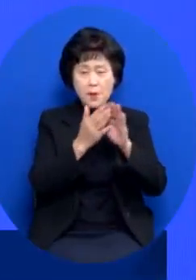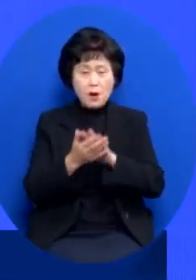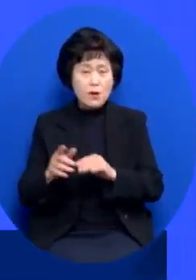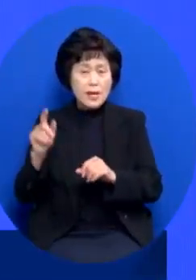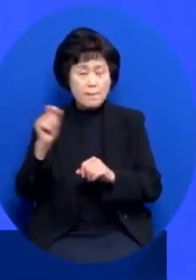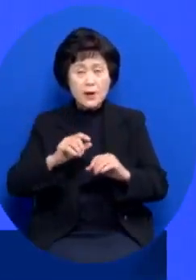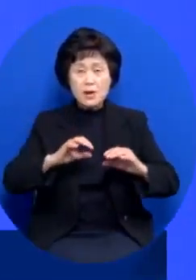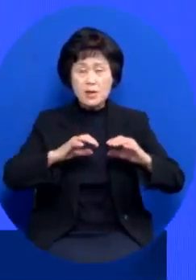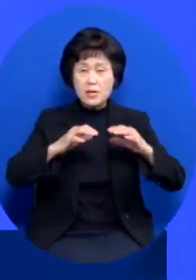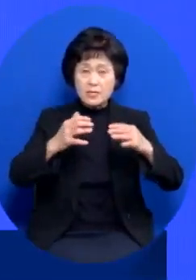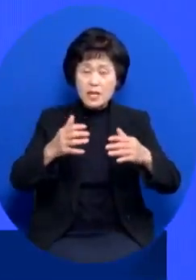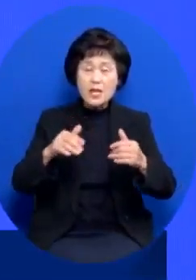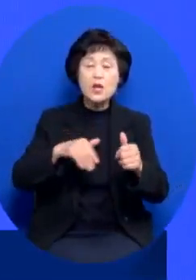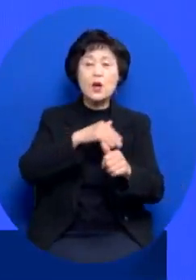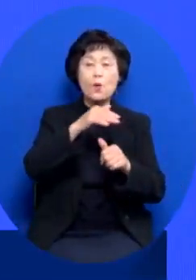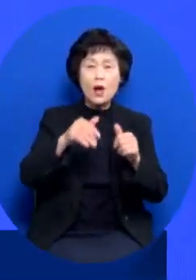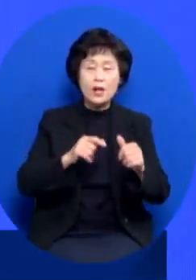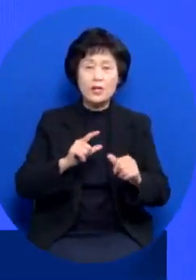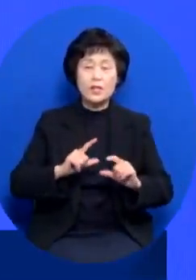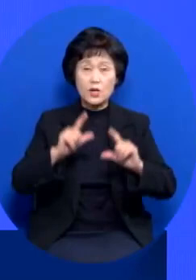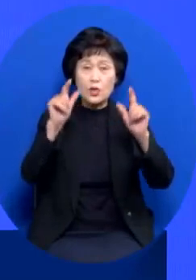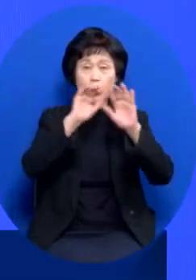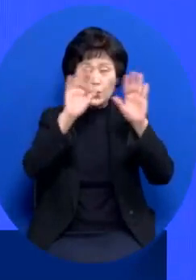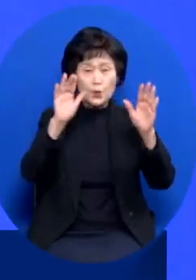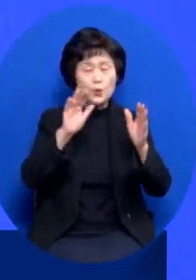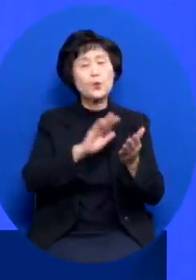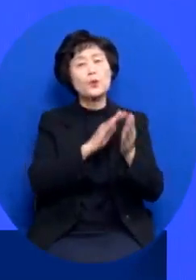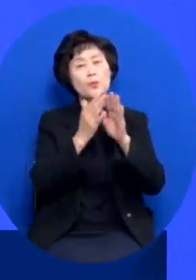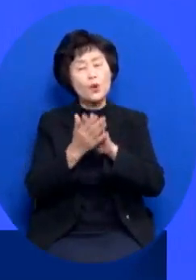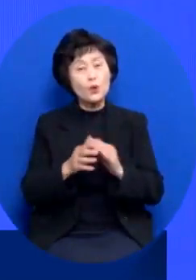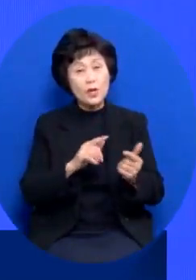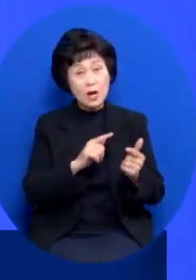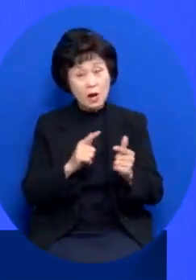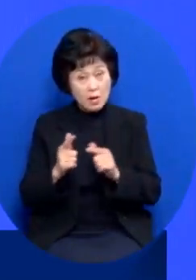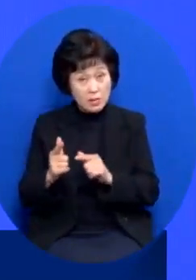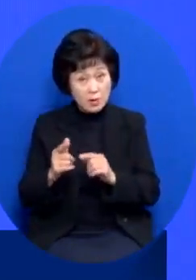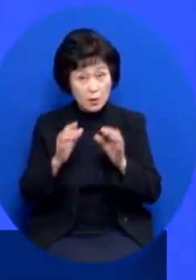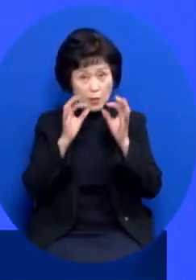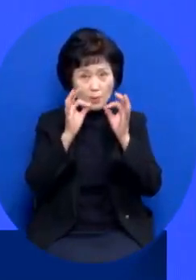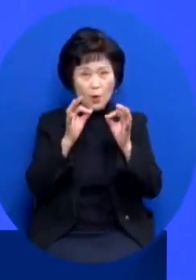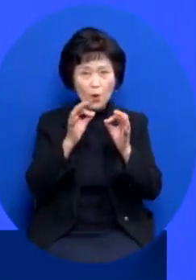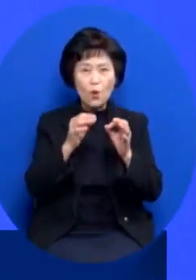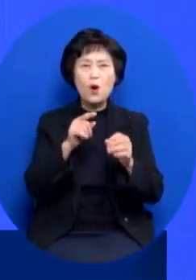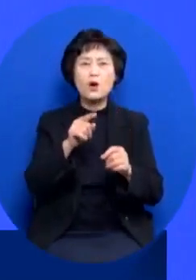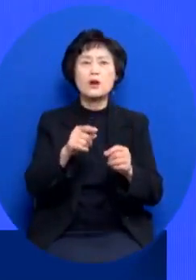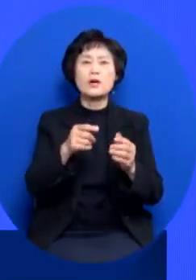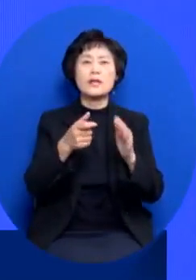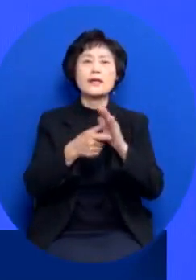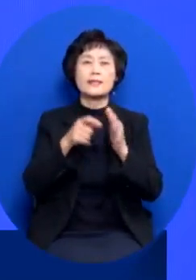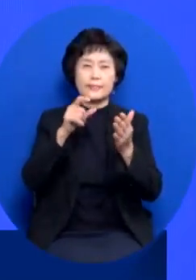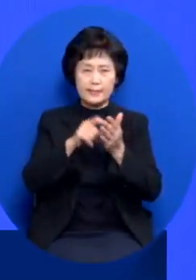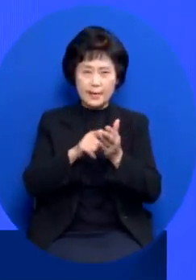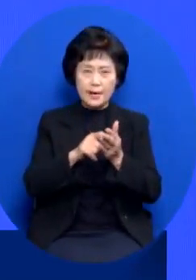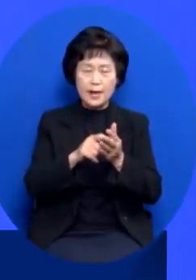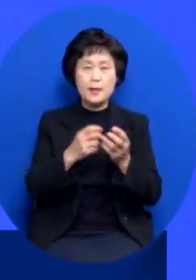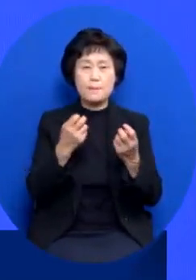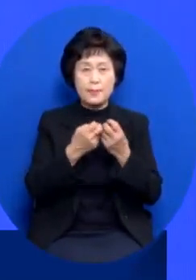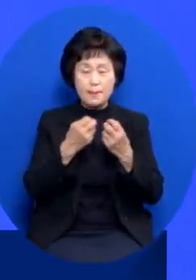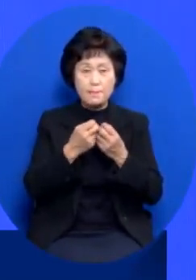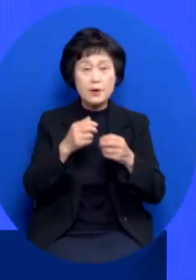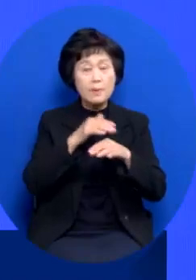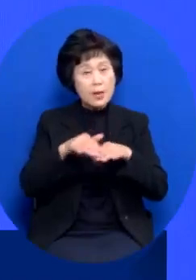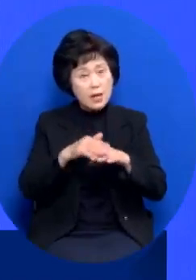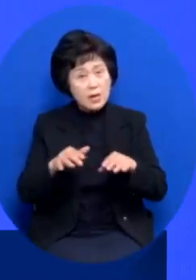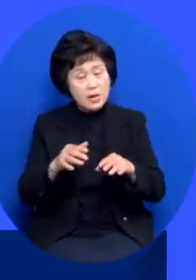과학기술 및 기후변화 등에 대응해서 시적절한 정책 대안을